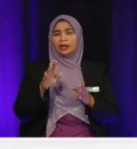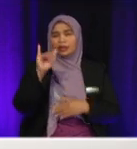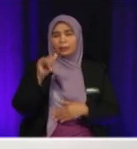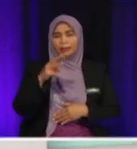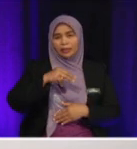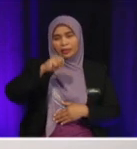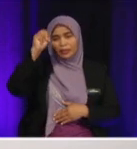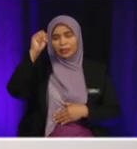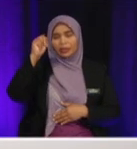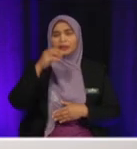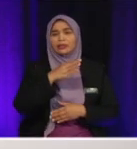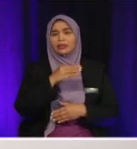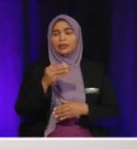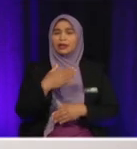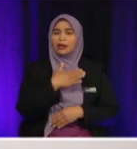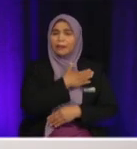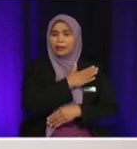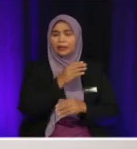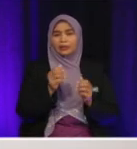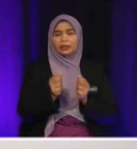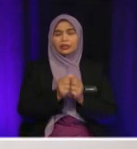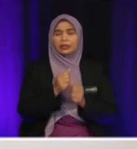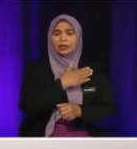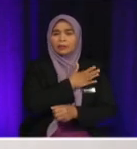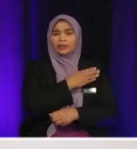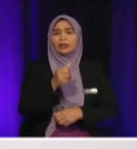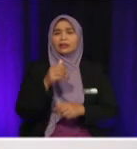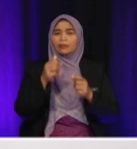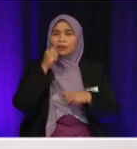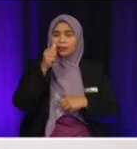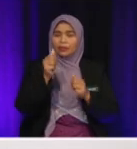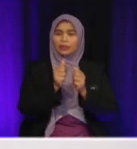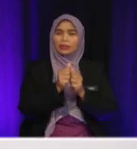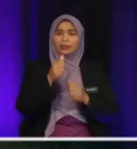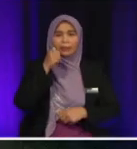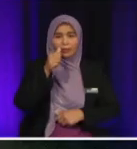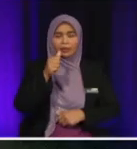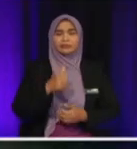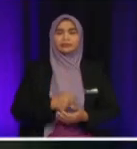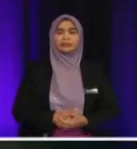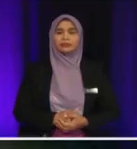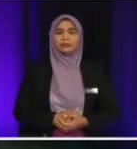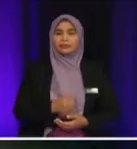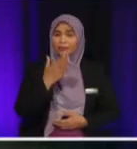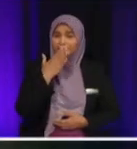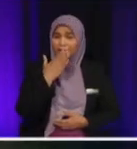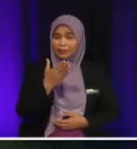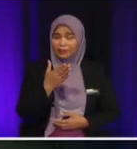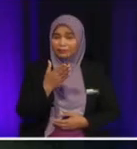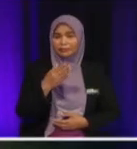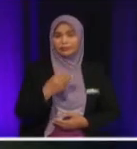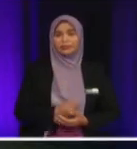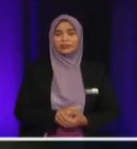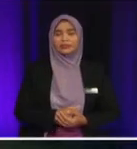merdeka dan hamba dengan hamba dan perempuan dengan perempuan. Ya, terima kasih Daniel, bacaan yang